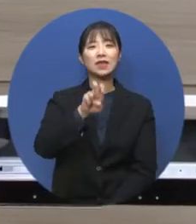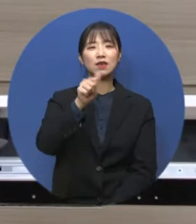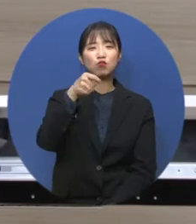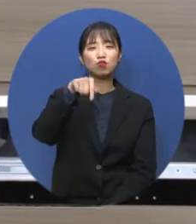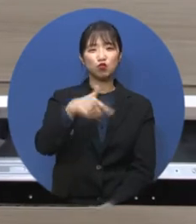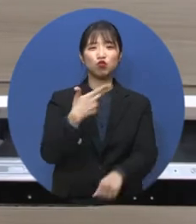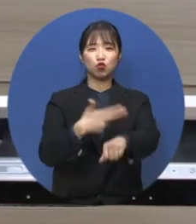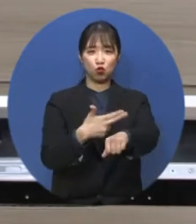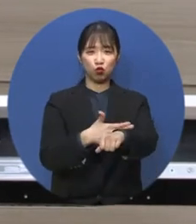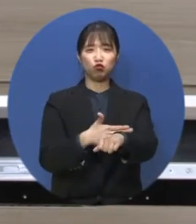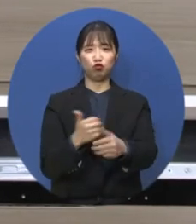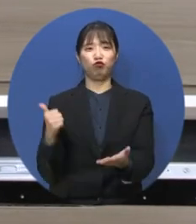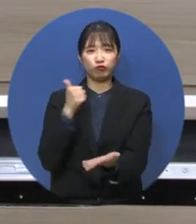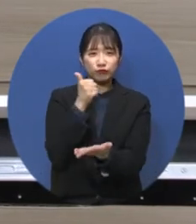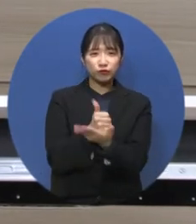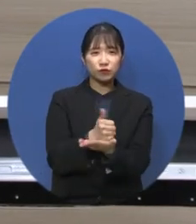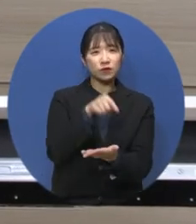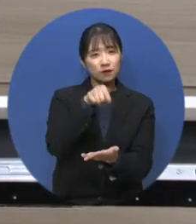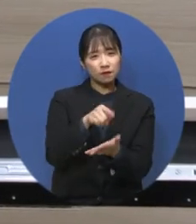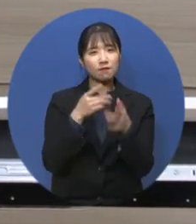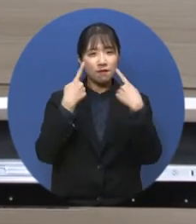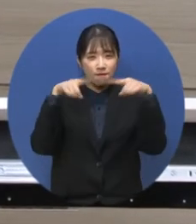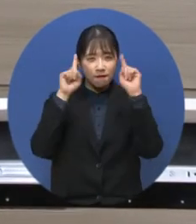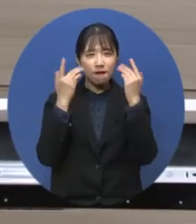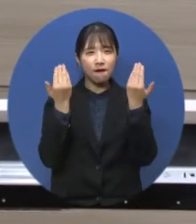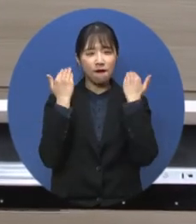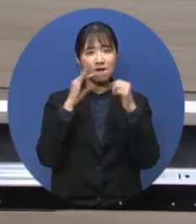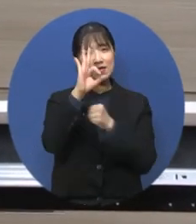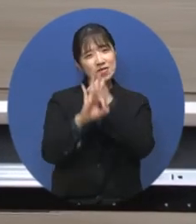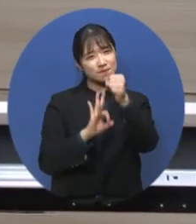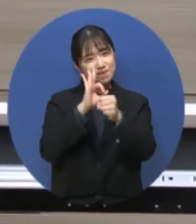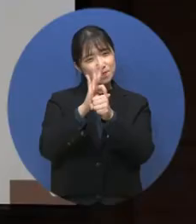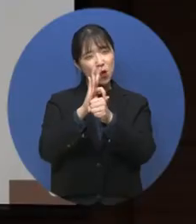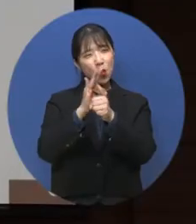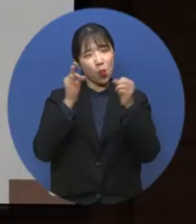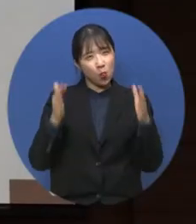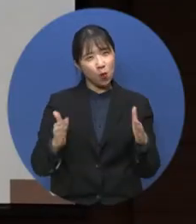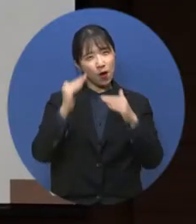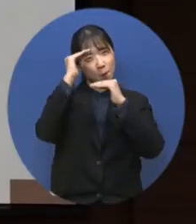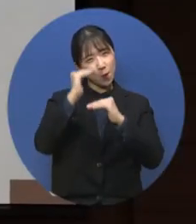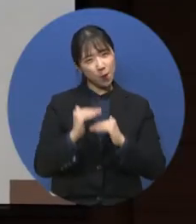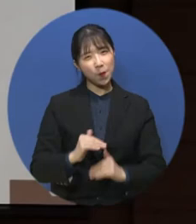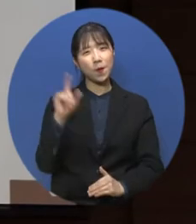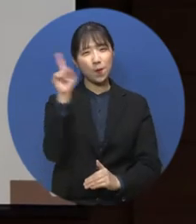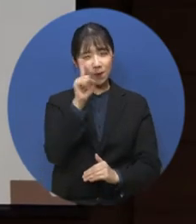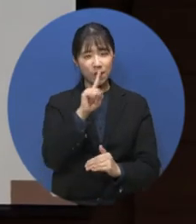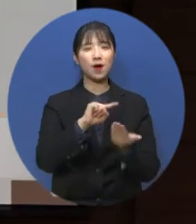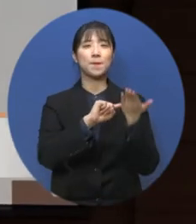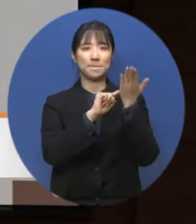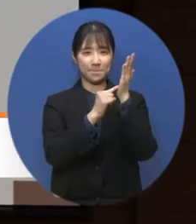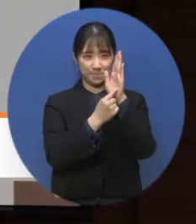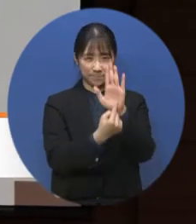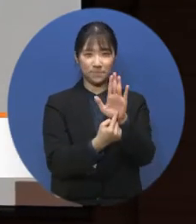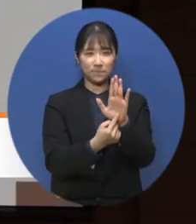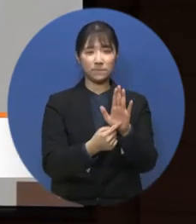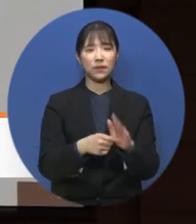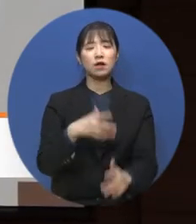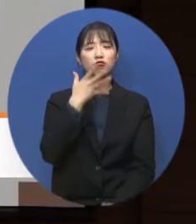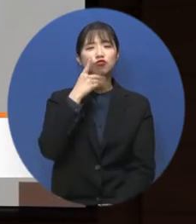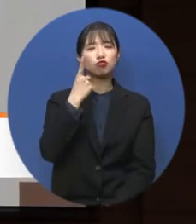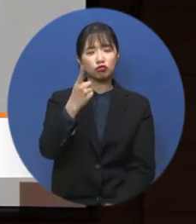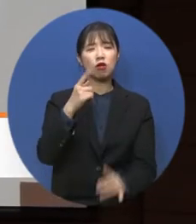교수가 나와 순천대학교 약학대학 10년의 발자취라는 주제의 강연을 통해 순천